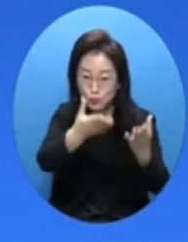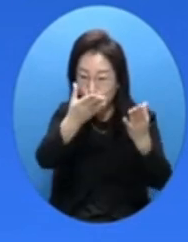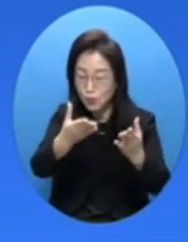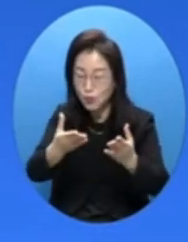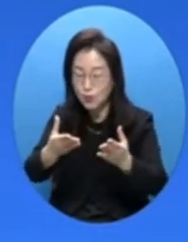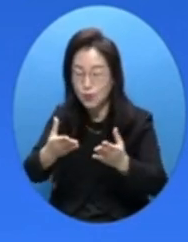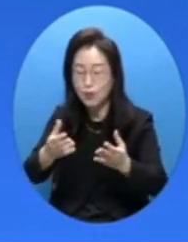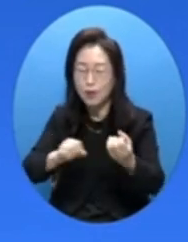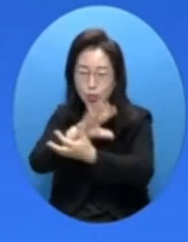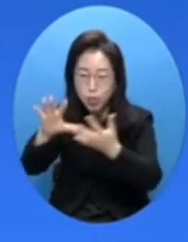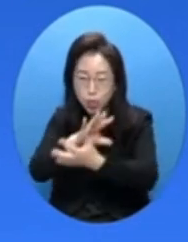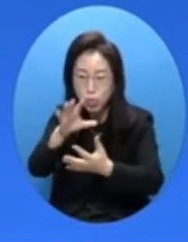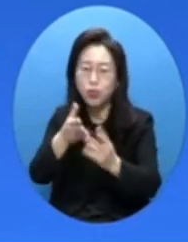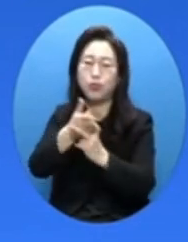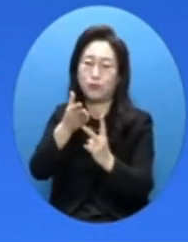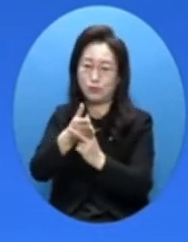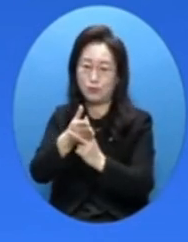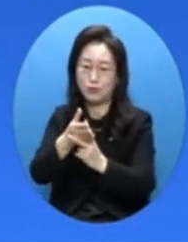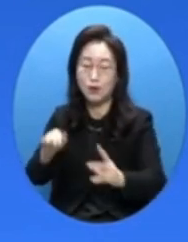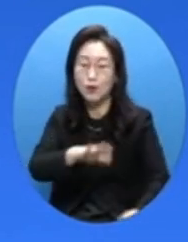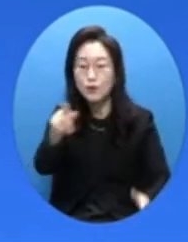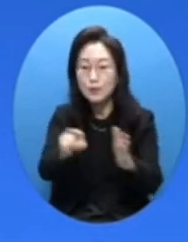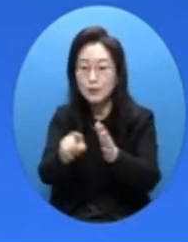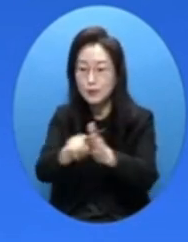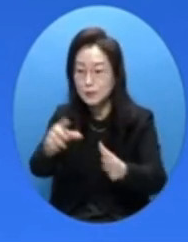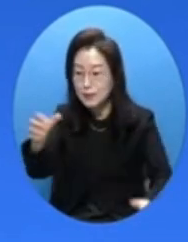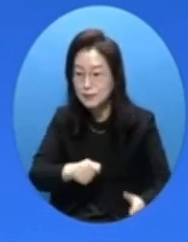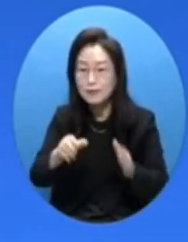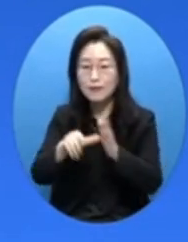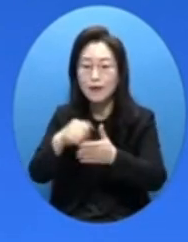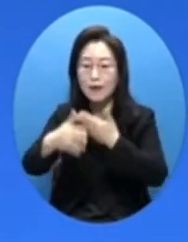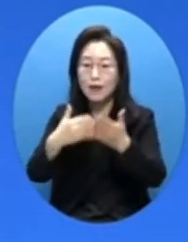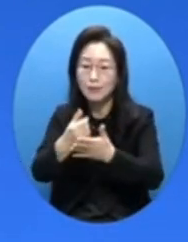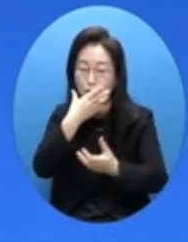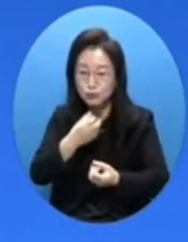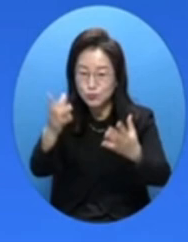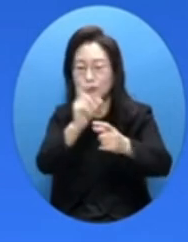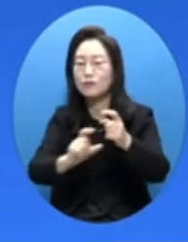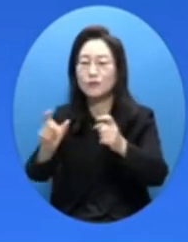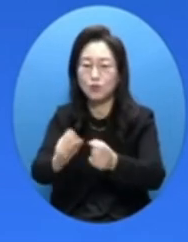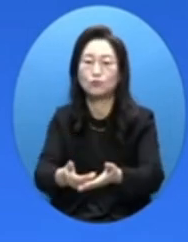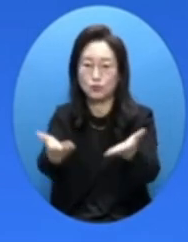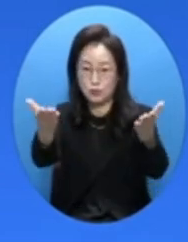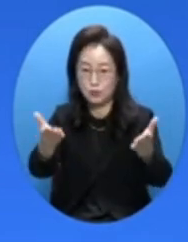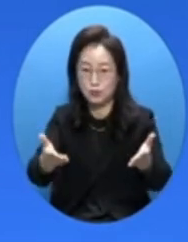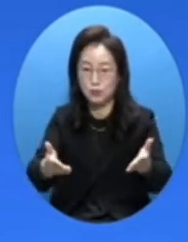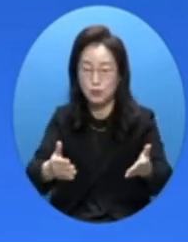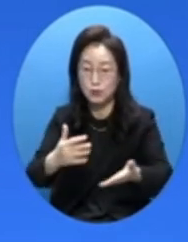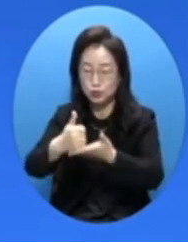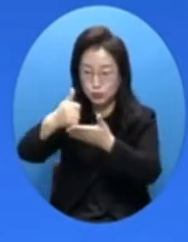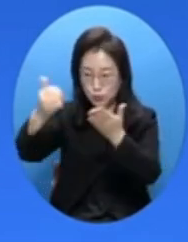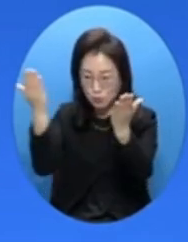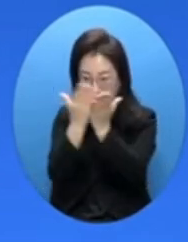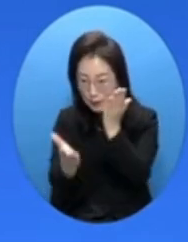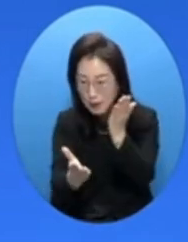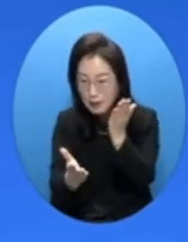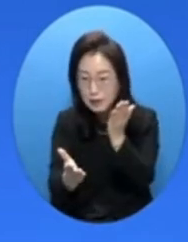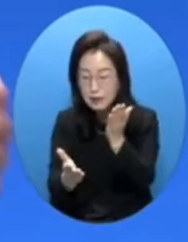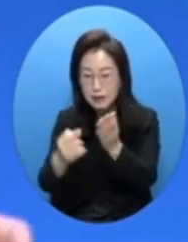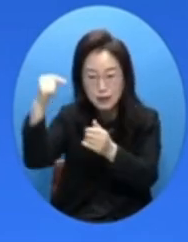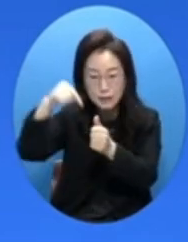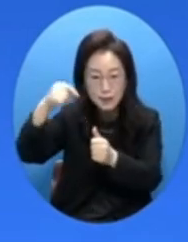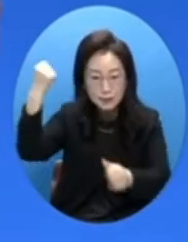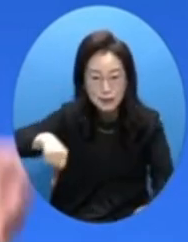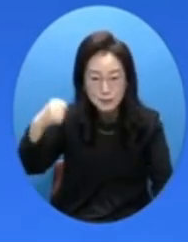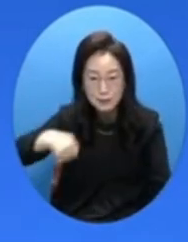예비되어 있는 것입니다. 우리가 믿음 생활할 때 하나님께서 우리에게 축복을 더하여 주시고, 우리가 주때도 살지 못하고 불신앙으로 부정적으로 살 때